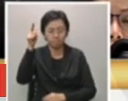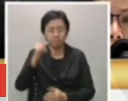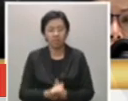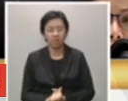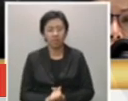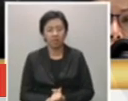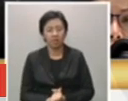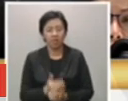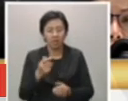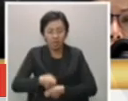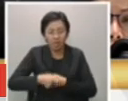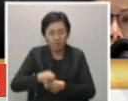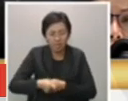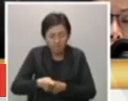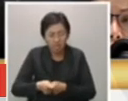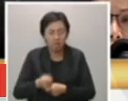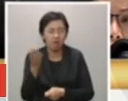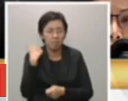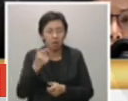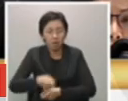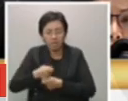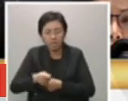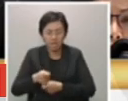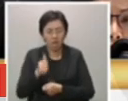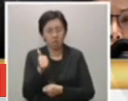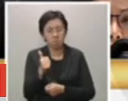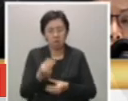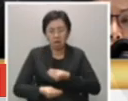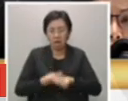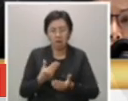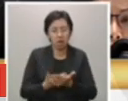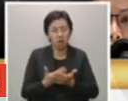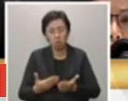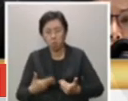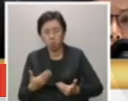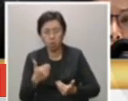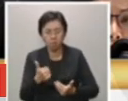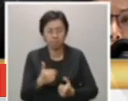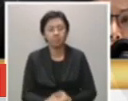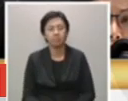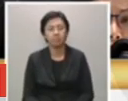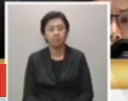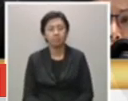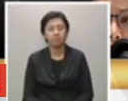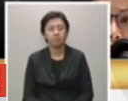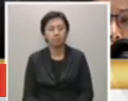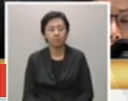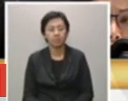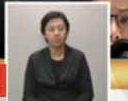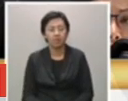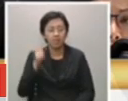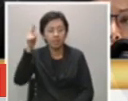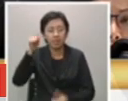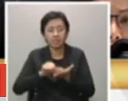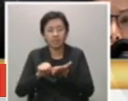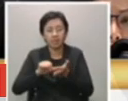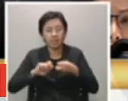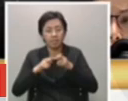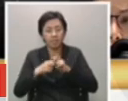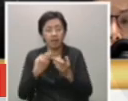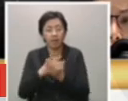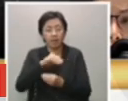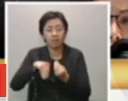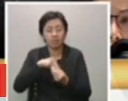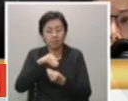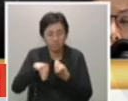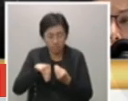กับภาคการเกษตรช่วงนั้นการเกษตรได้อานิสงส์ขายได้ราคาดีท่านทักษิณเข้ามาแก้ไขปัญหาเศรษฐกิจ